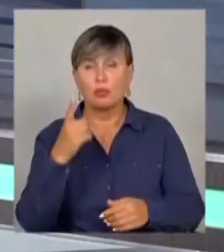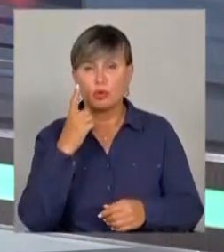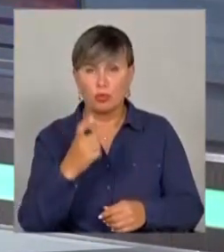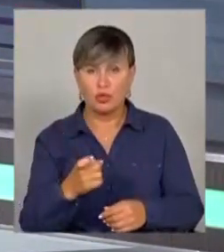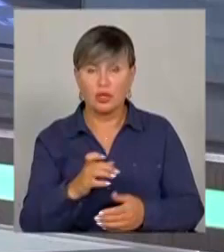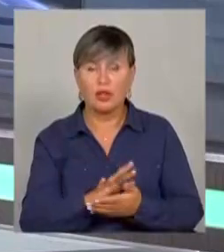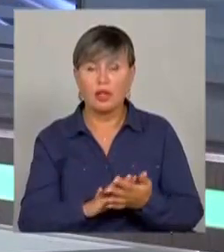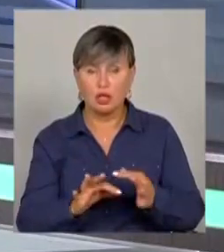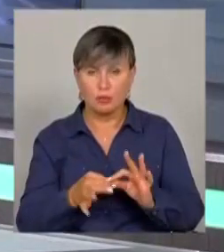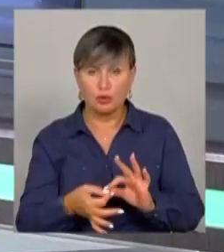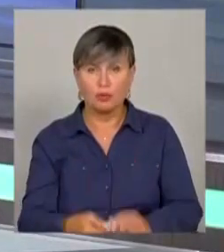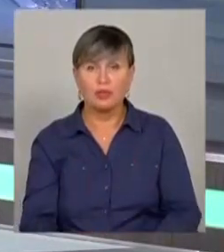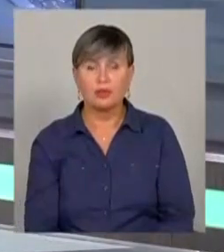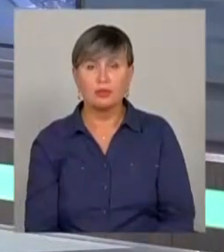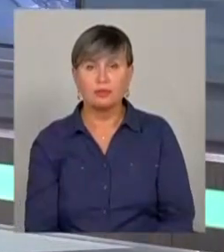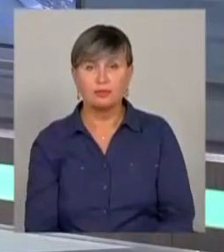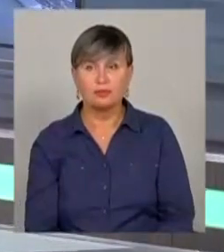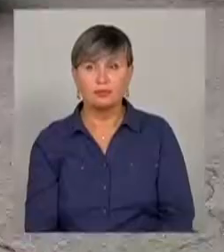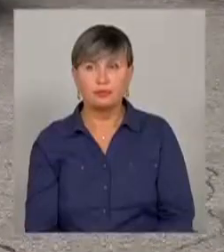предупреждением. Айдана Нураш расскажет подробнее.